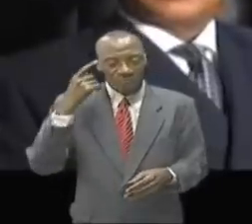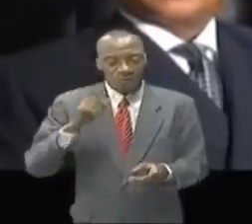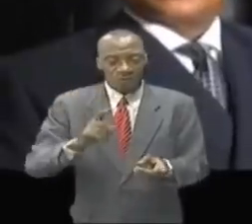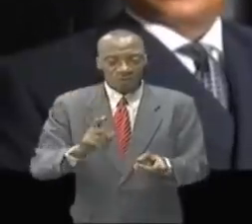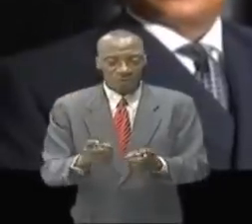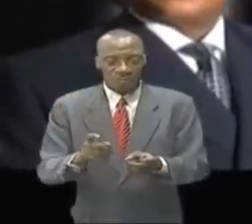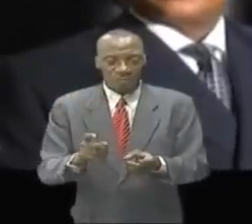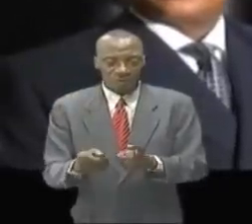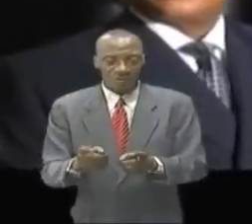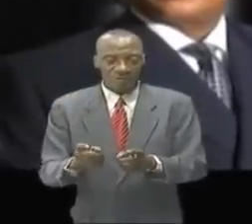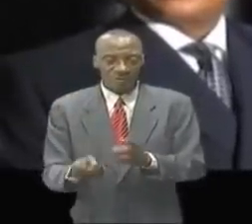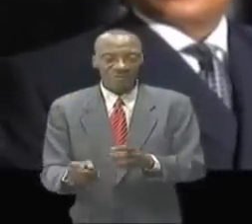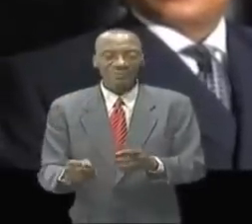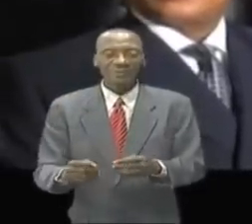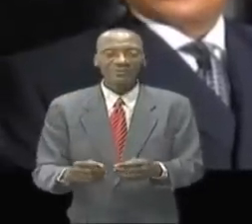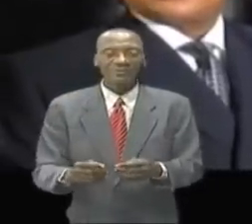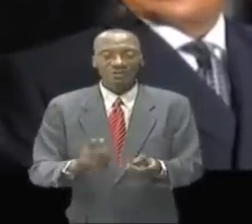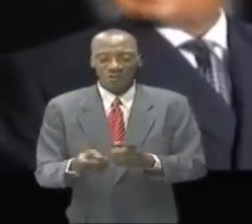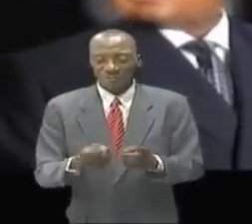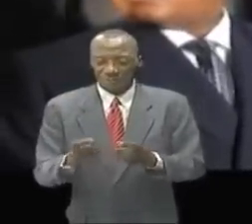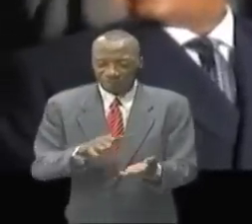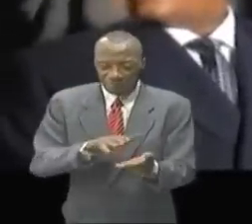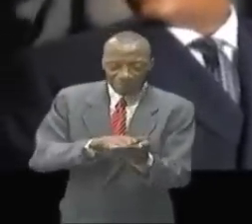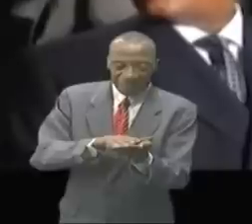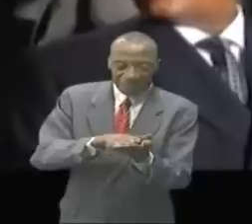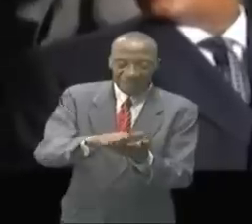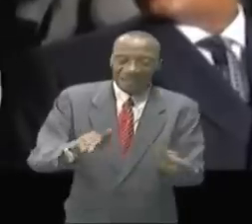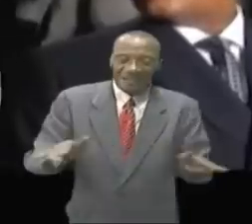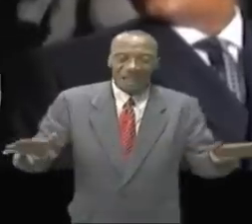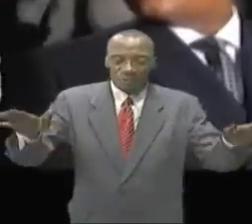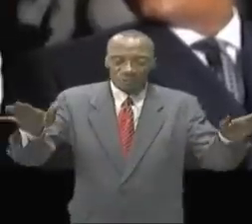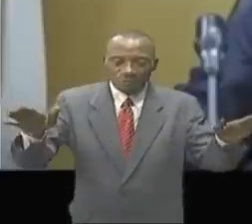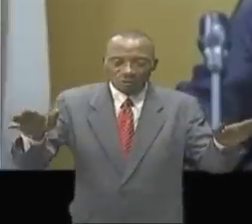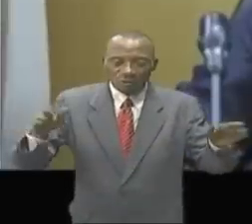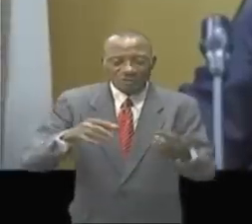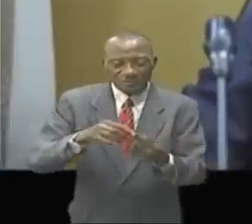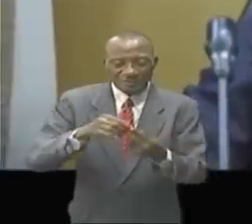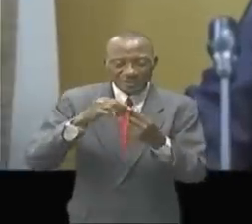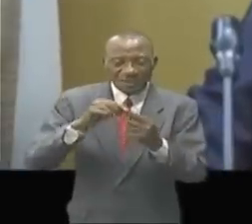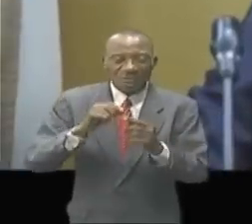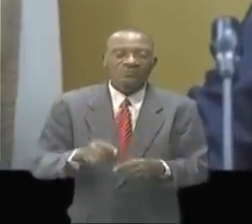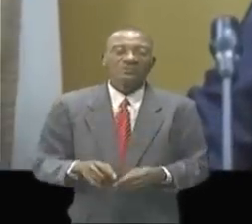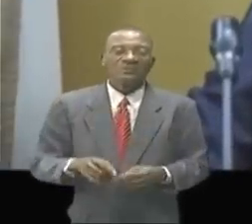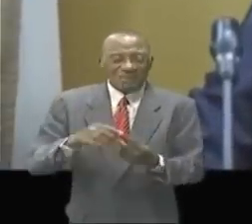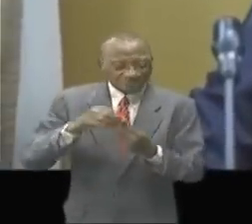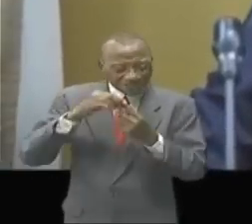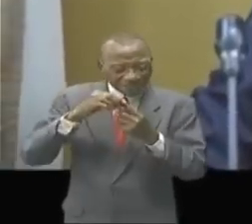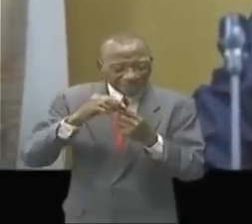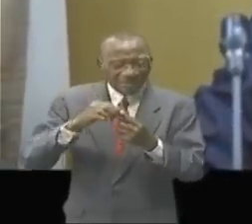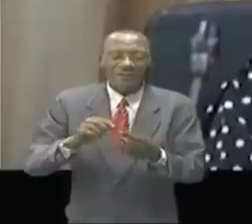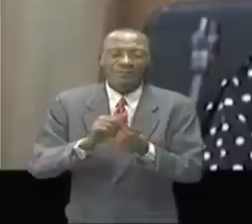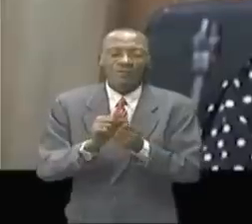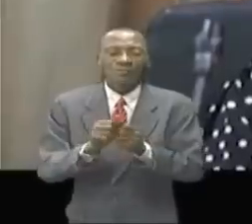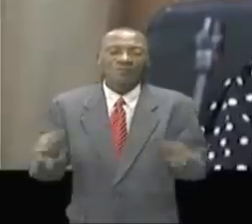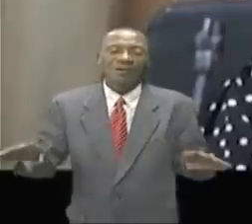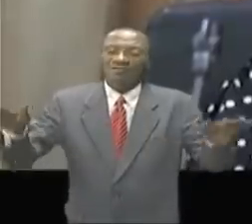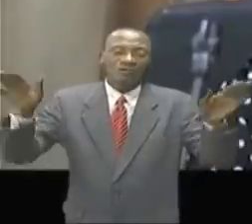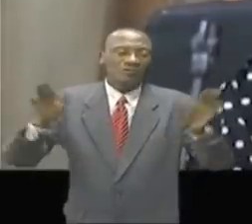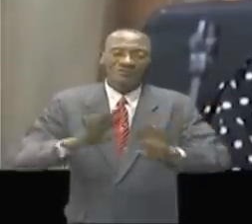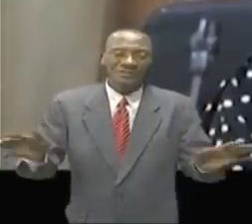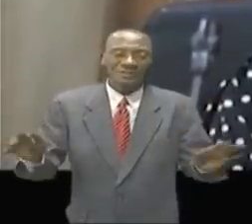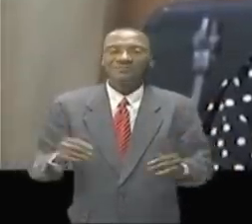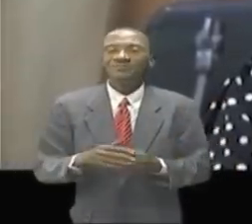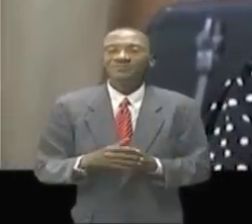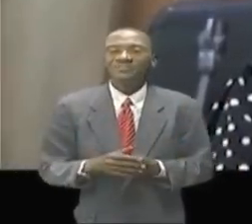des infrastructures de transport d'une manière générale et particulièrement des transports aériens. Pour le ministre sud-africain des